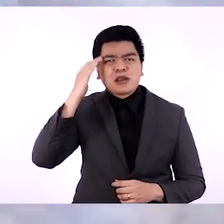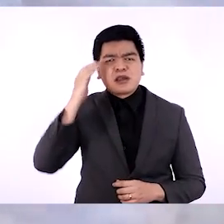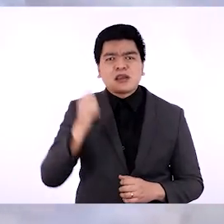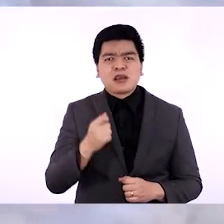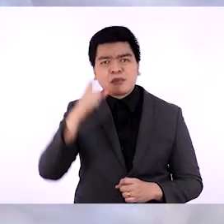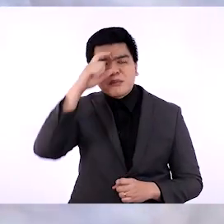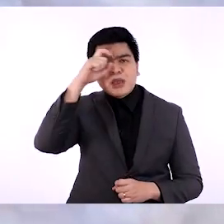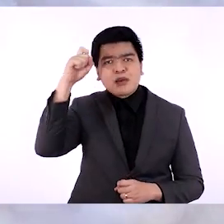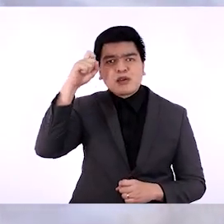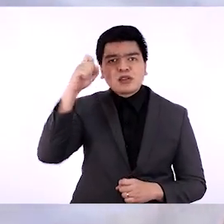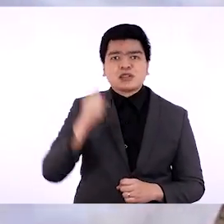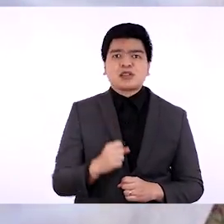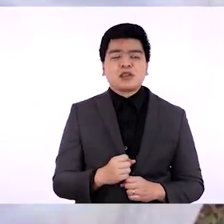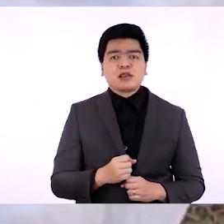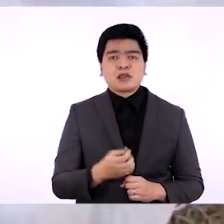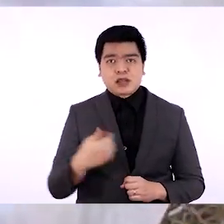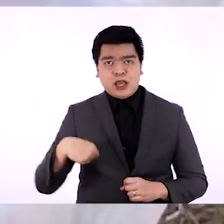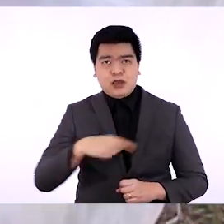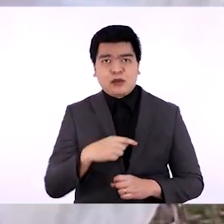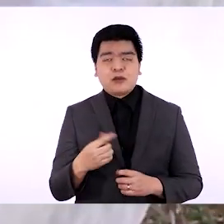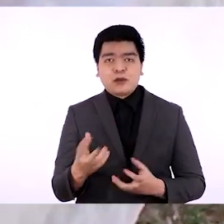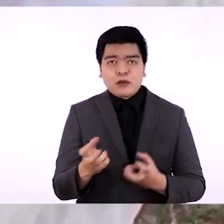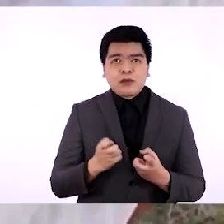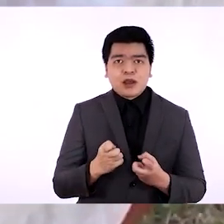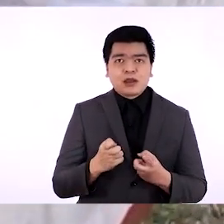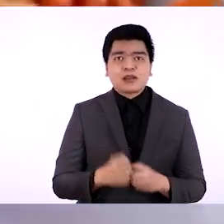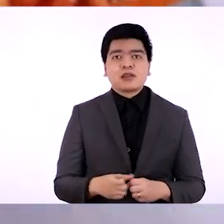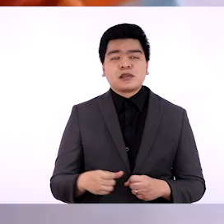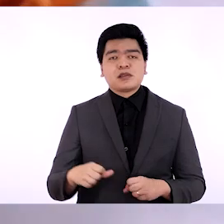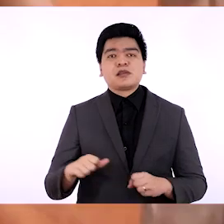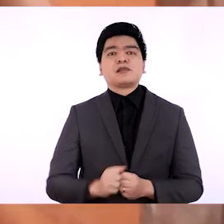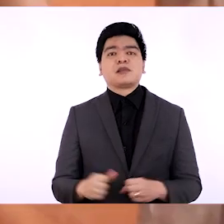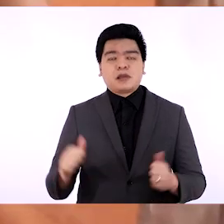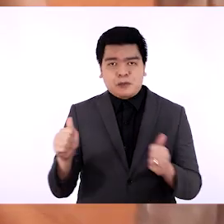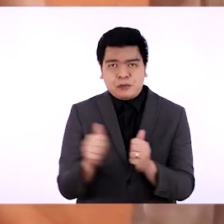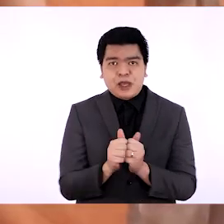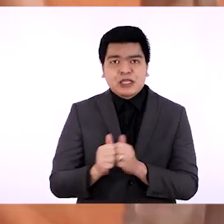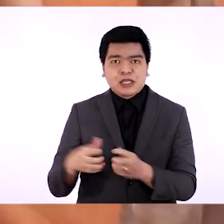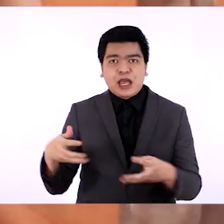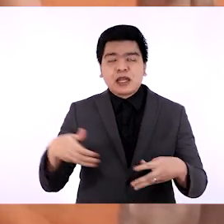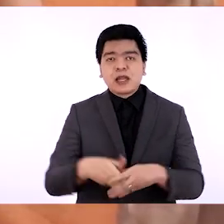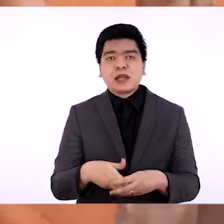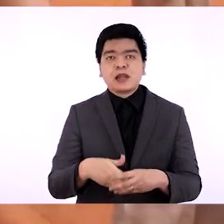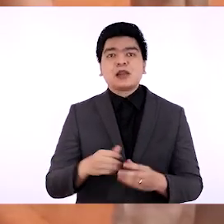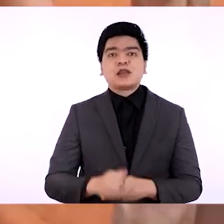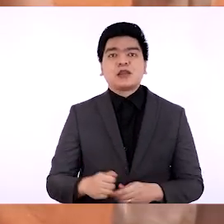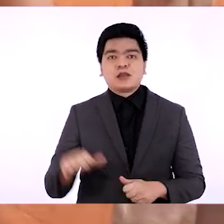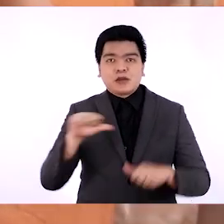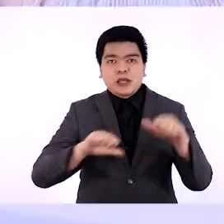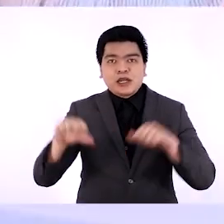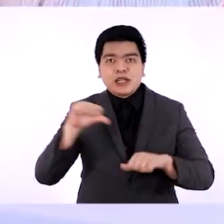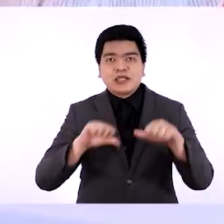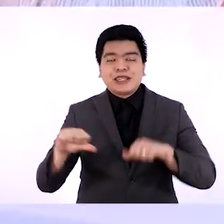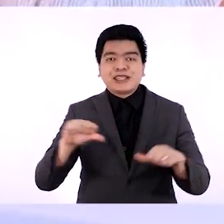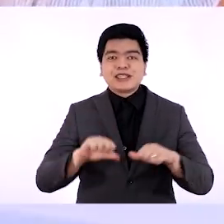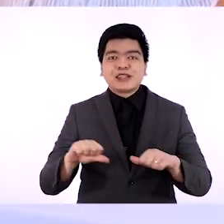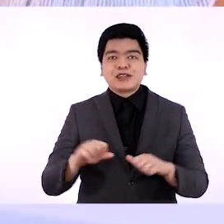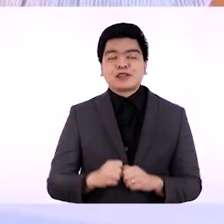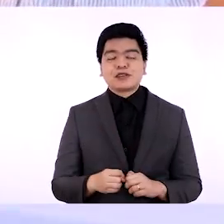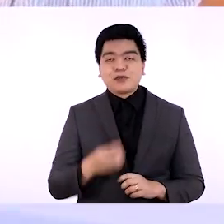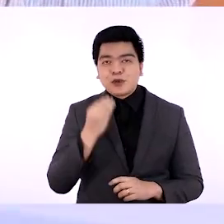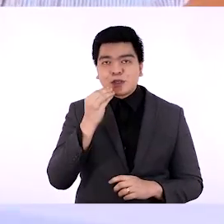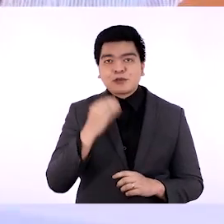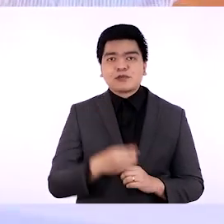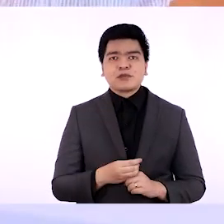sa pagkahilig ng Pinoy sa sarsa, bakit po hindi na lang po natin isama sa main ingredients or dish yung sarsa na gagawin natin. Nung nabalitaan